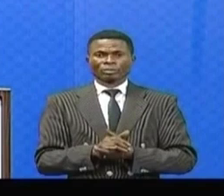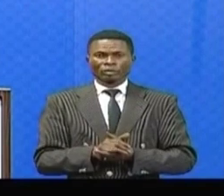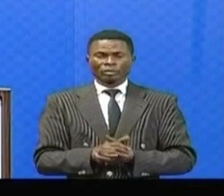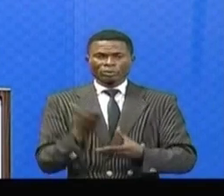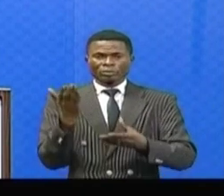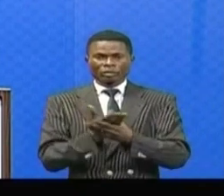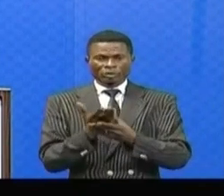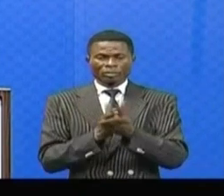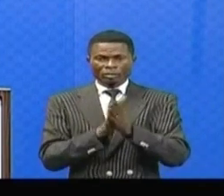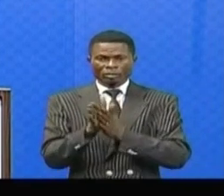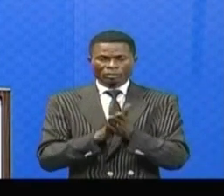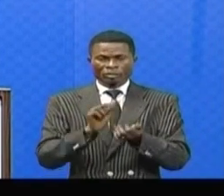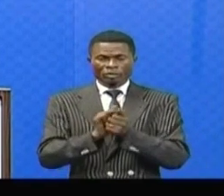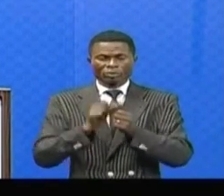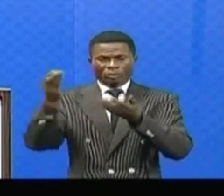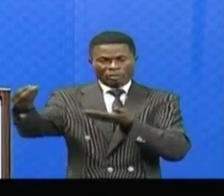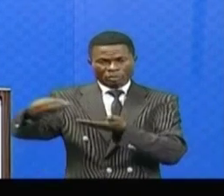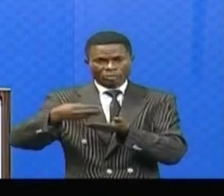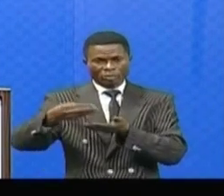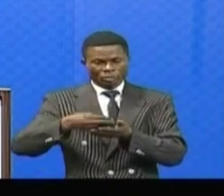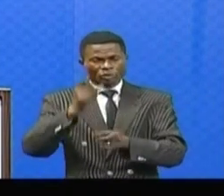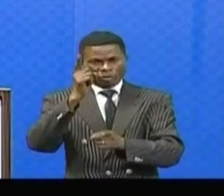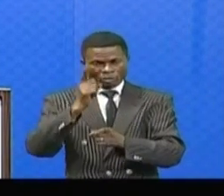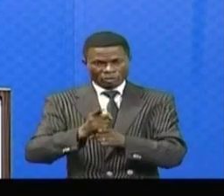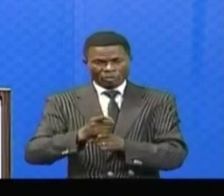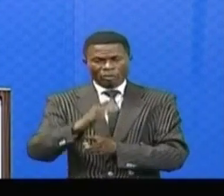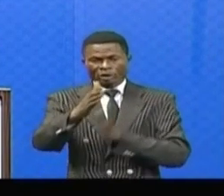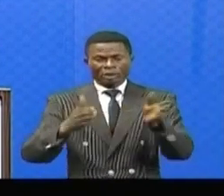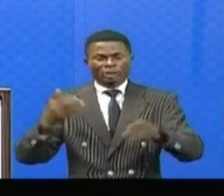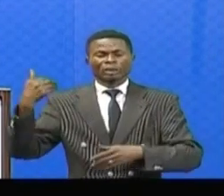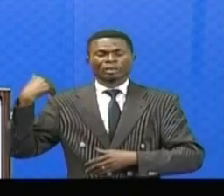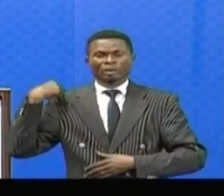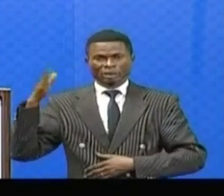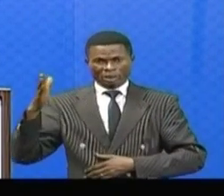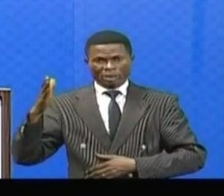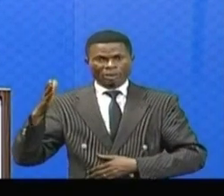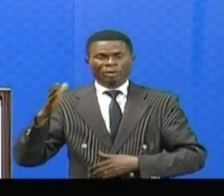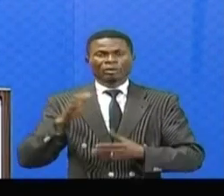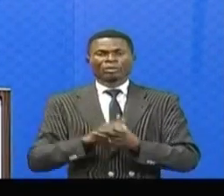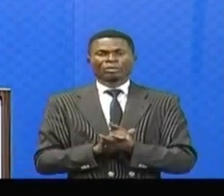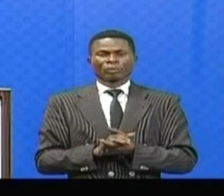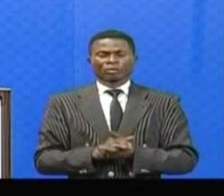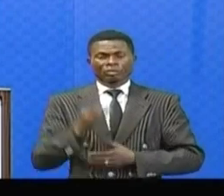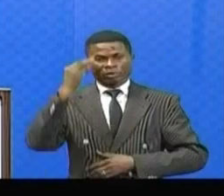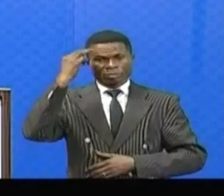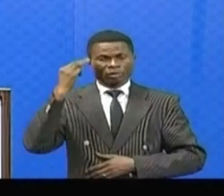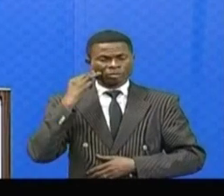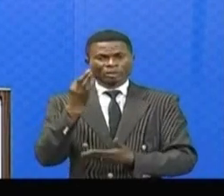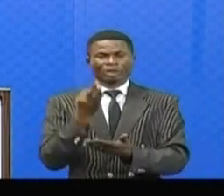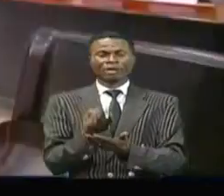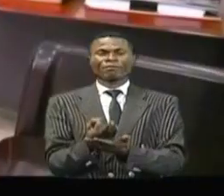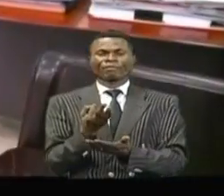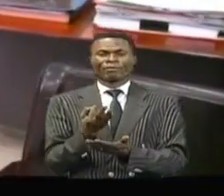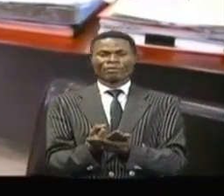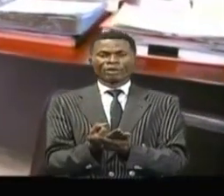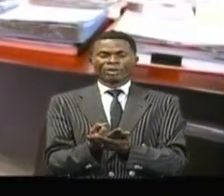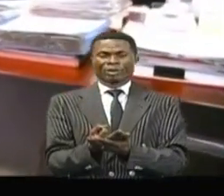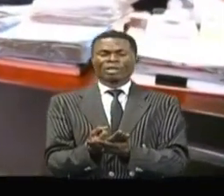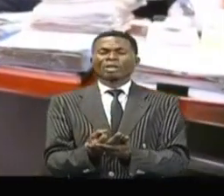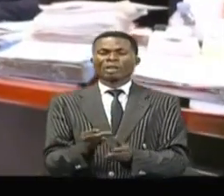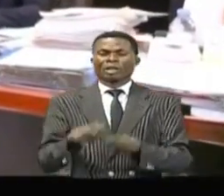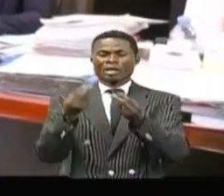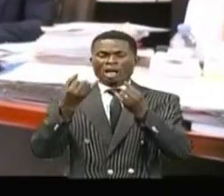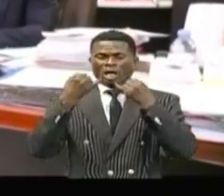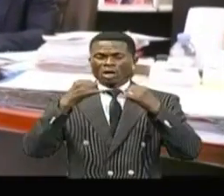Dossier relatif à la mobilisation accrue des recettes publiques de l'État. Le ministre des Finances a informé